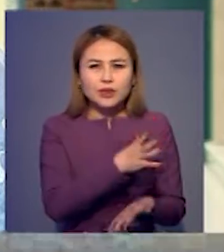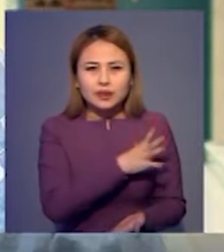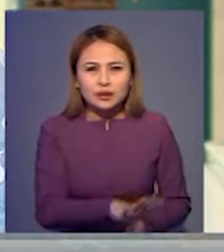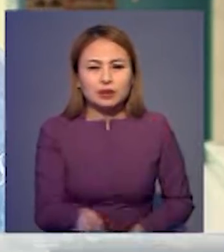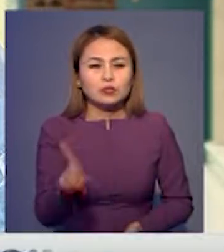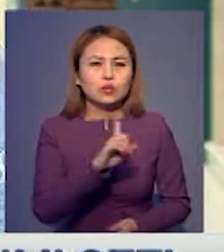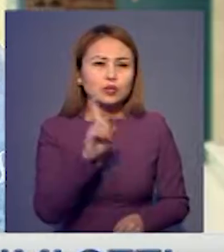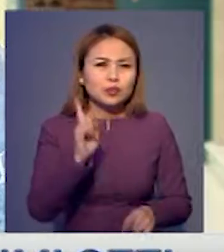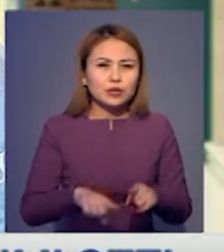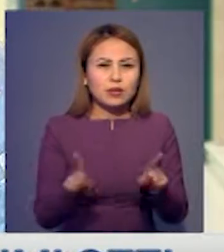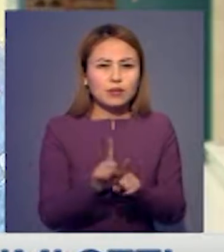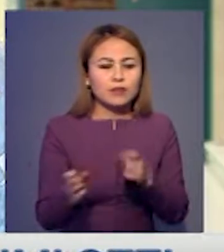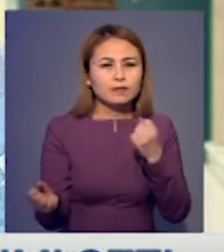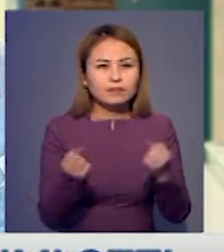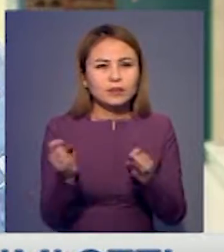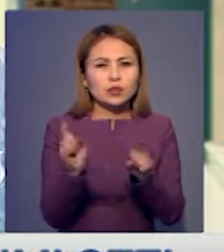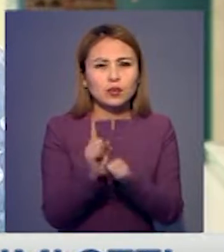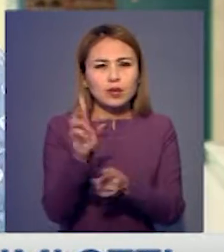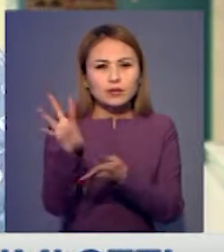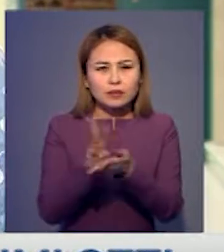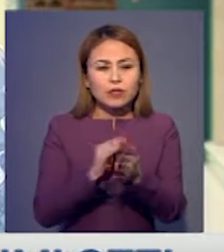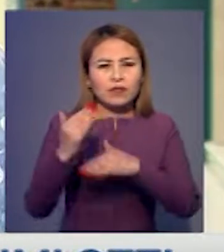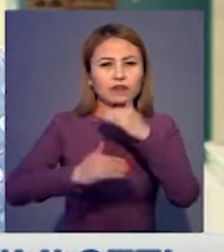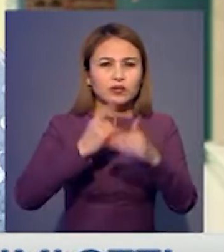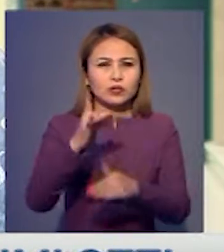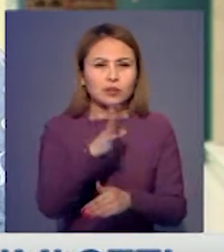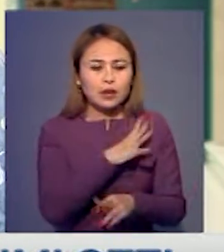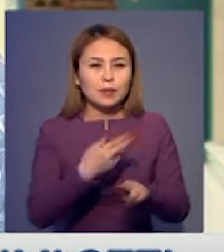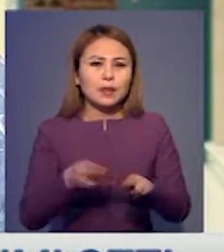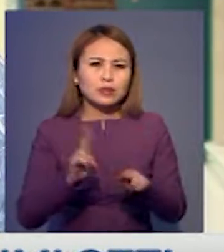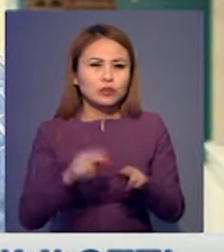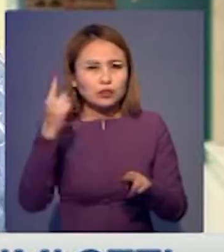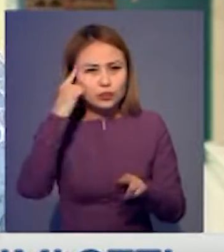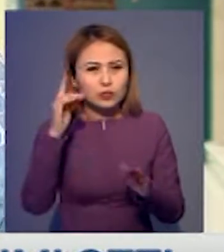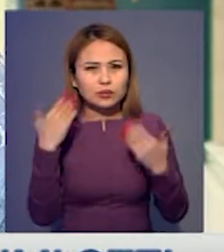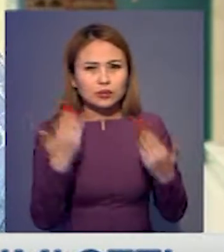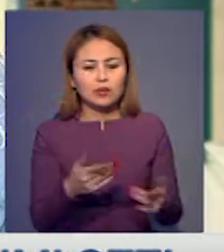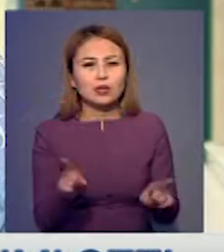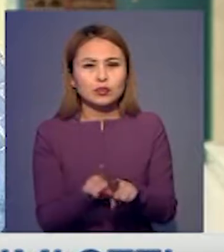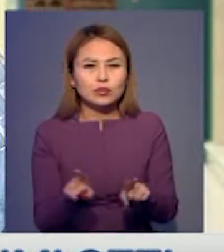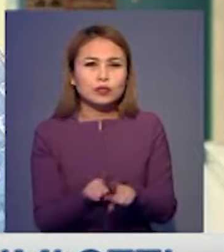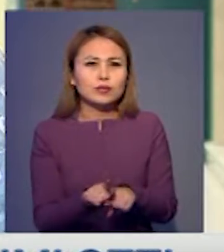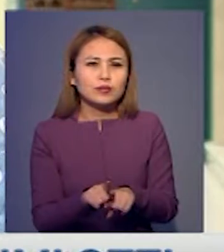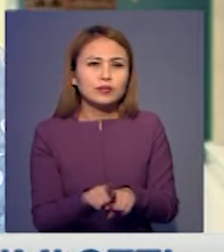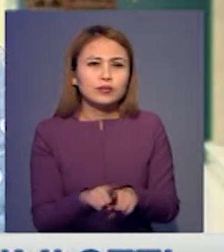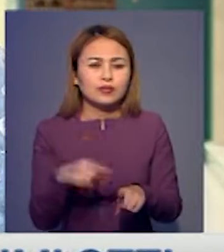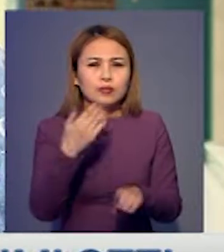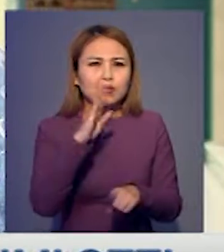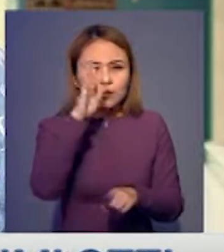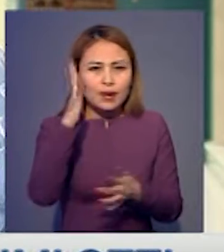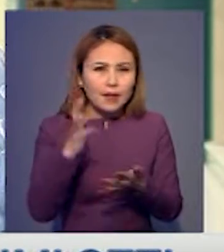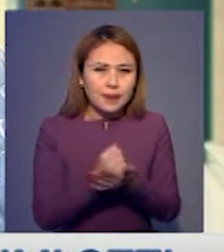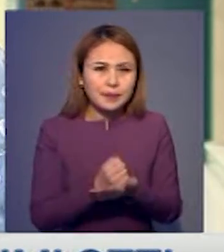сол азаматтар сияқты сондай деңгейге жетсін деген тілек қой. Сондықтан бұйыртса бұл балаларды балалар үйінен ертең ата-анасын